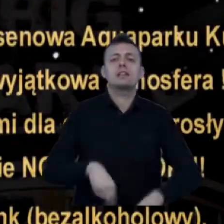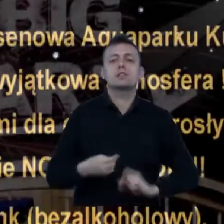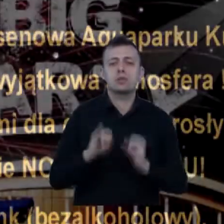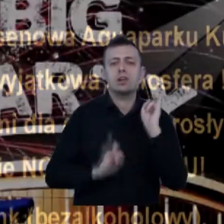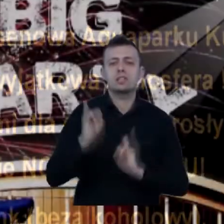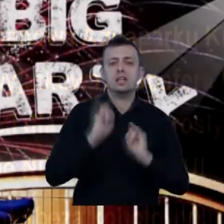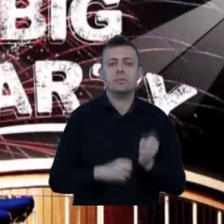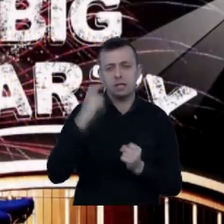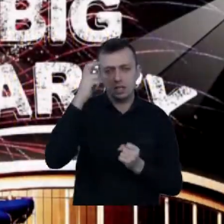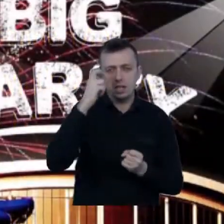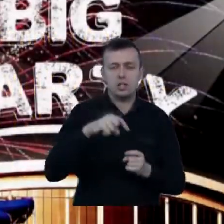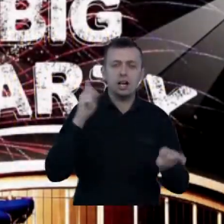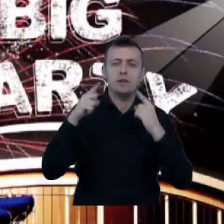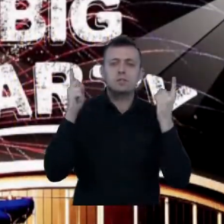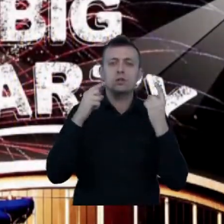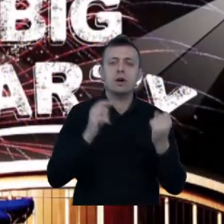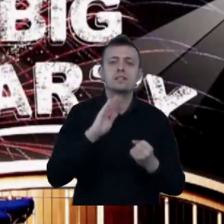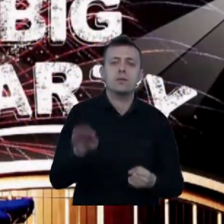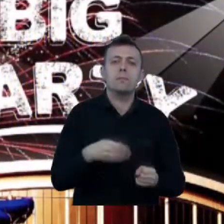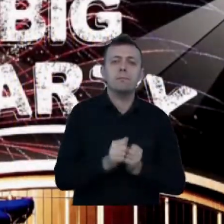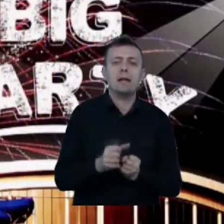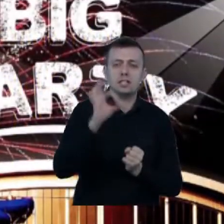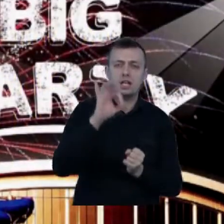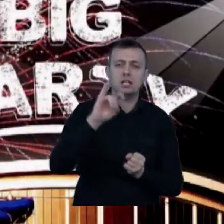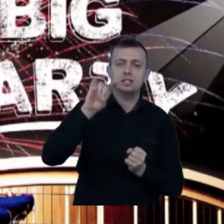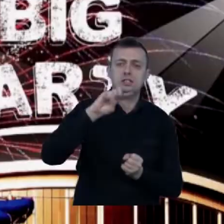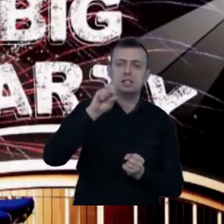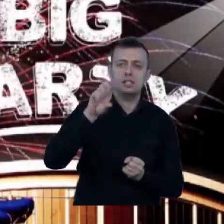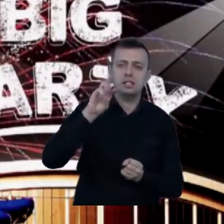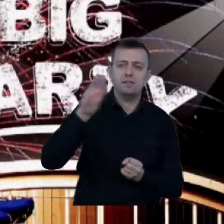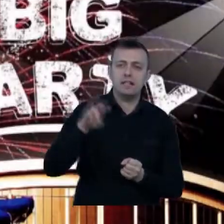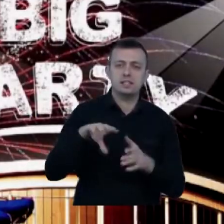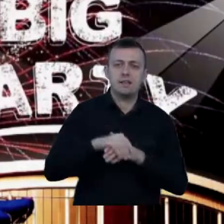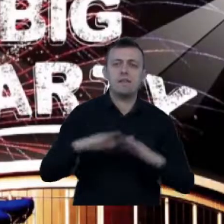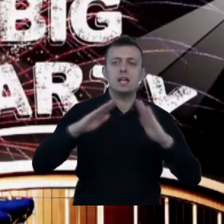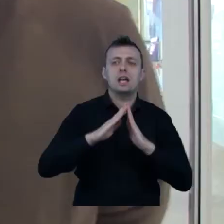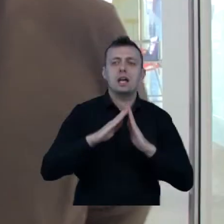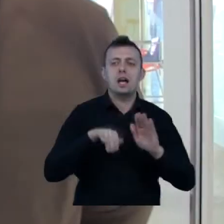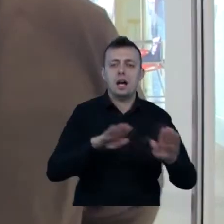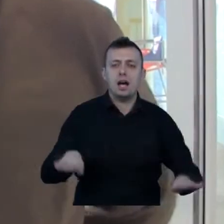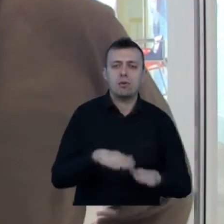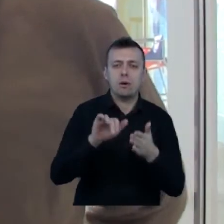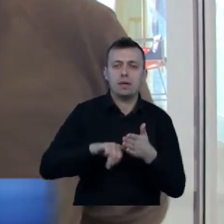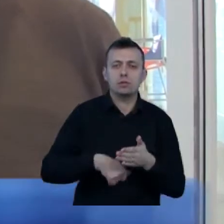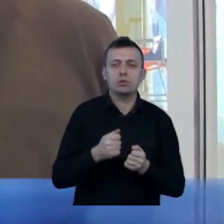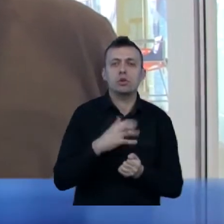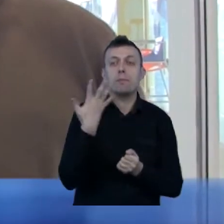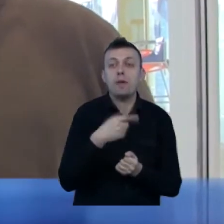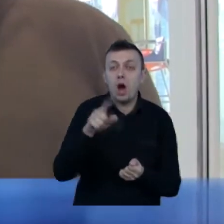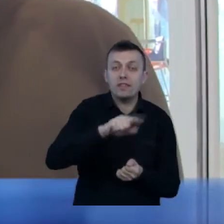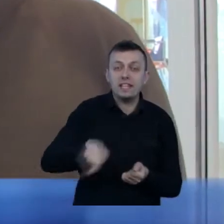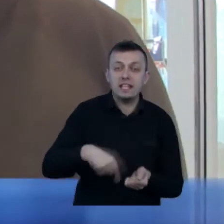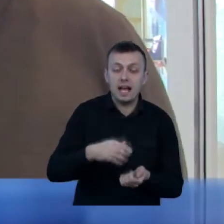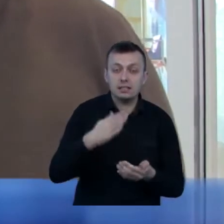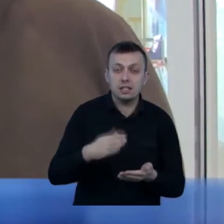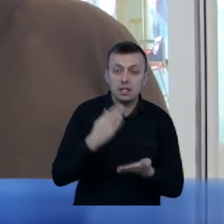imprez. Ciekawą alternatywą dla miłośników muzyki i tańca będzie Sylwester w Akwaparku Kutno. W tym roku po raz piąty